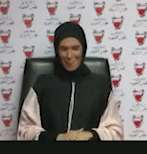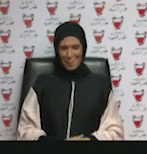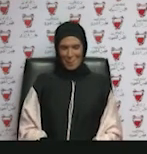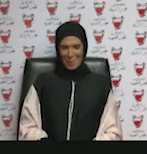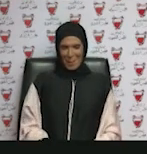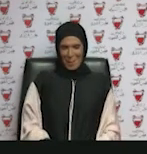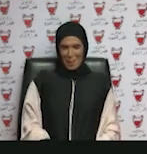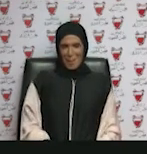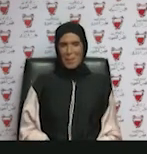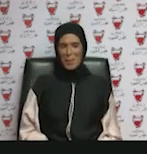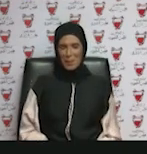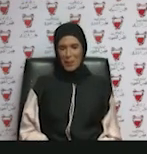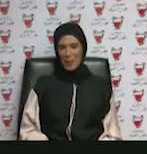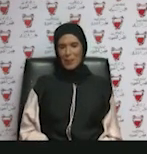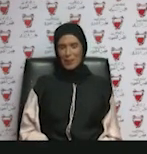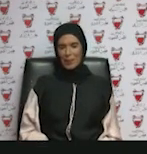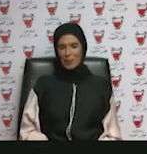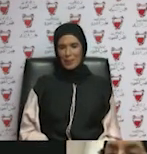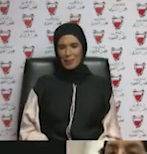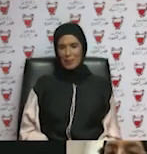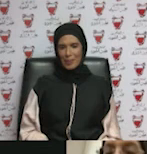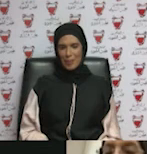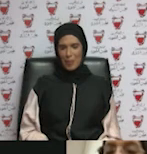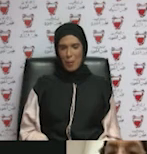الموافقة على توصية اللجنة